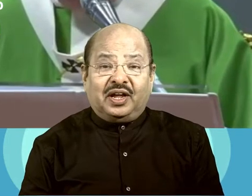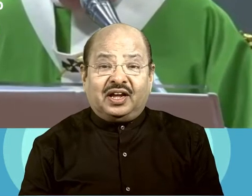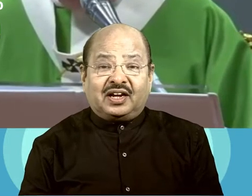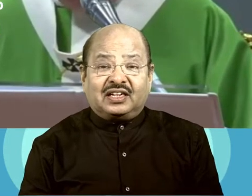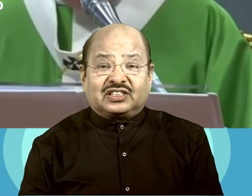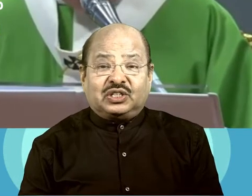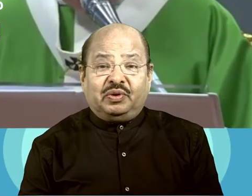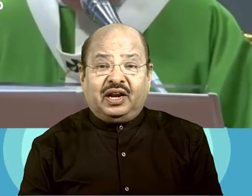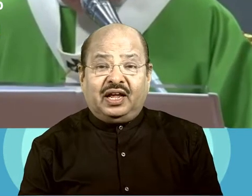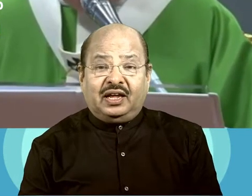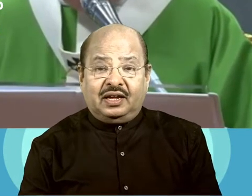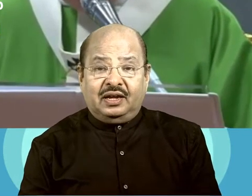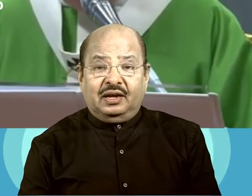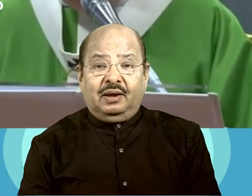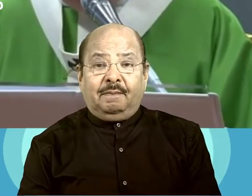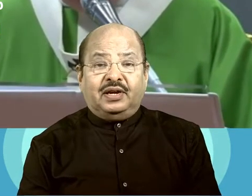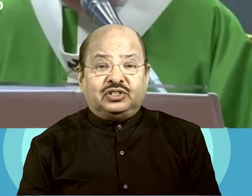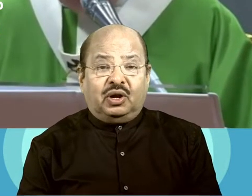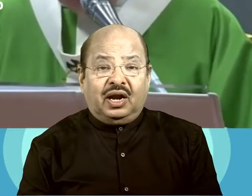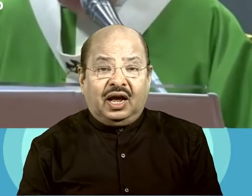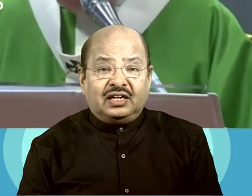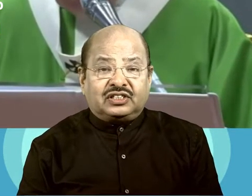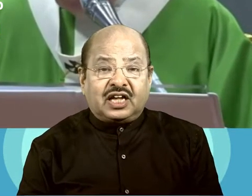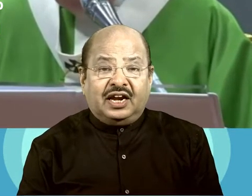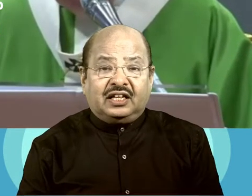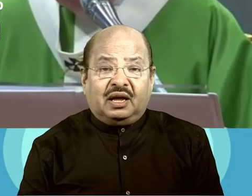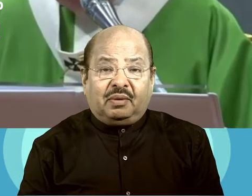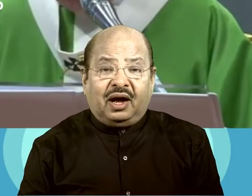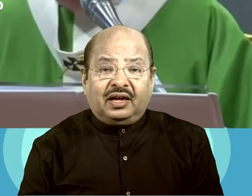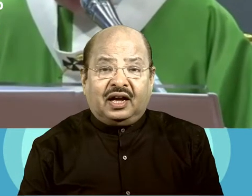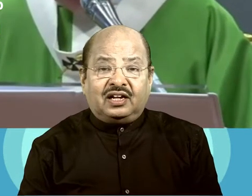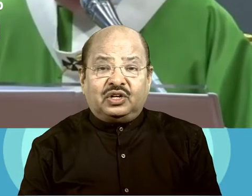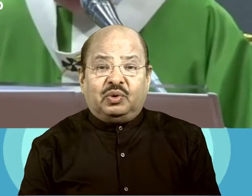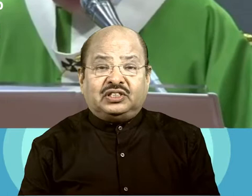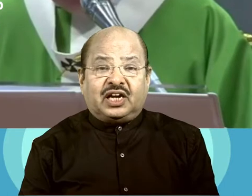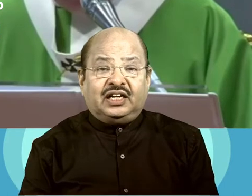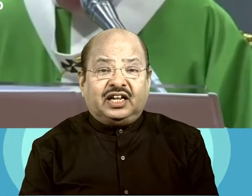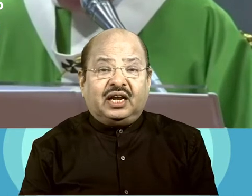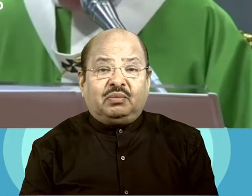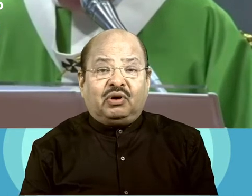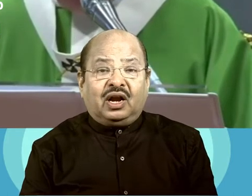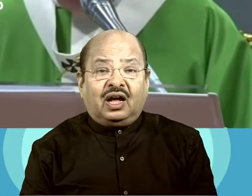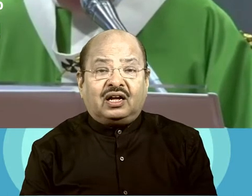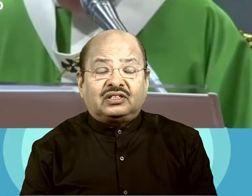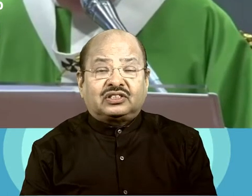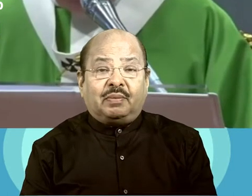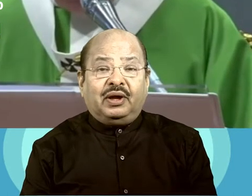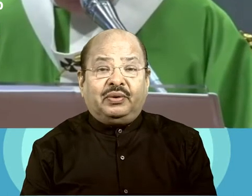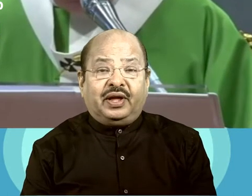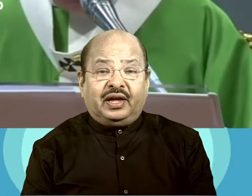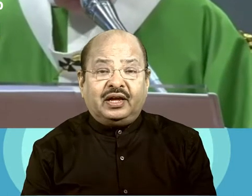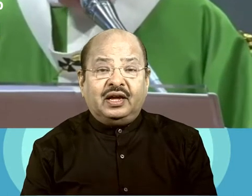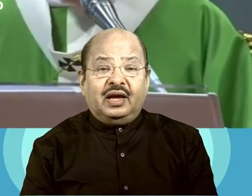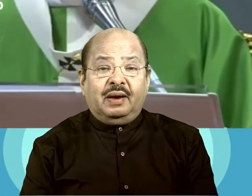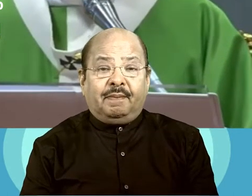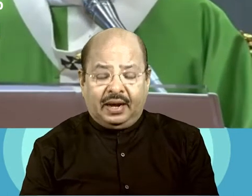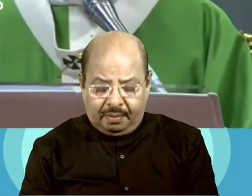ശിക്ഷണക്ഷമതയോടും കൂടി ക്രിസ്തുവിനെ പിൻചൊല്ലാൻ സന്നദ്ധമായ യുവ ചൈതന്യമുള്ള